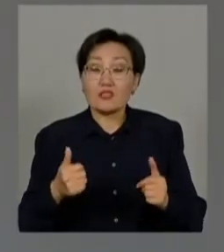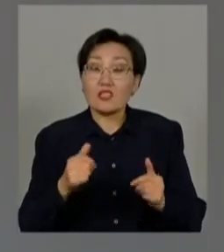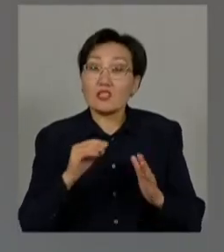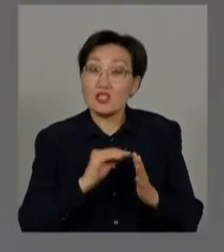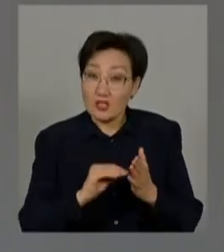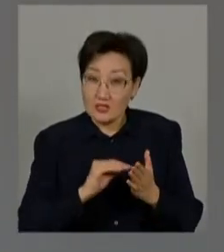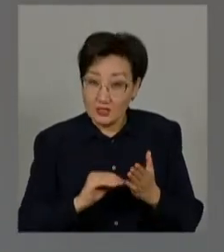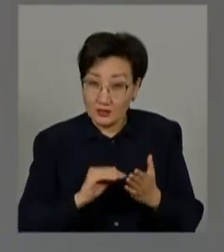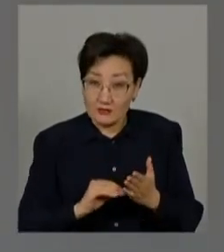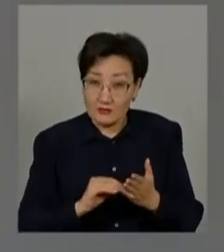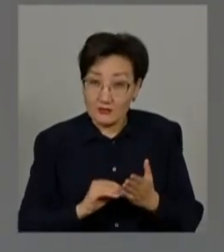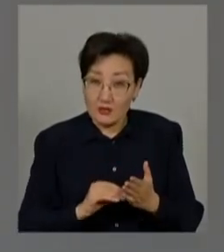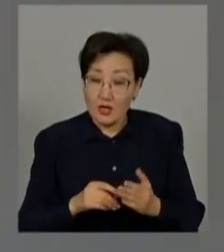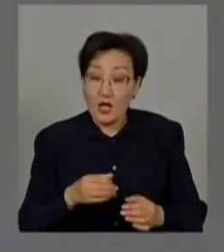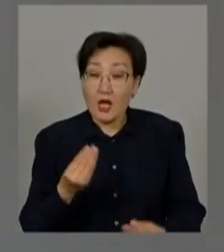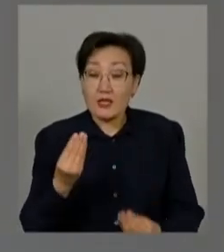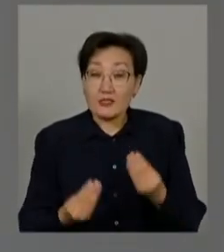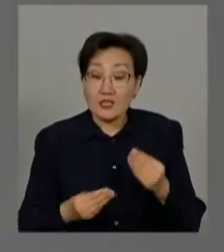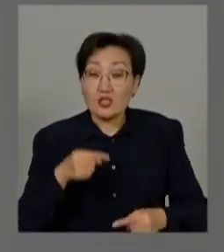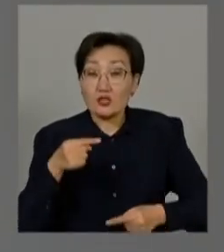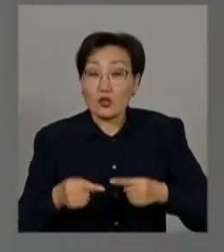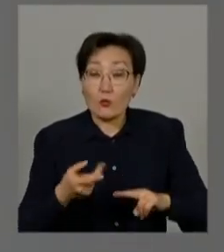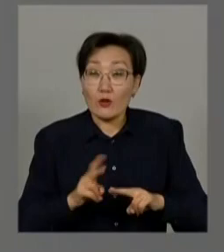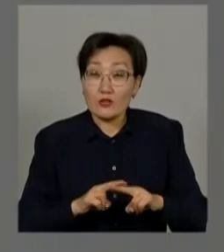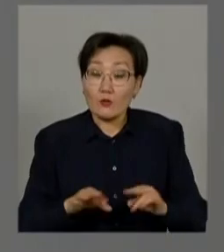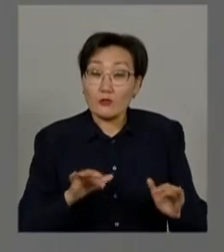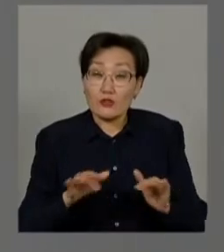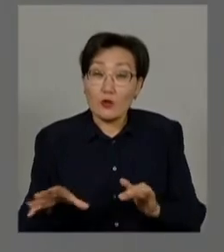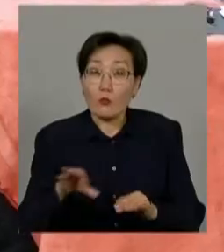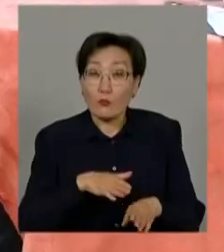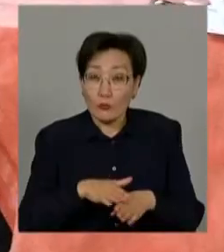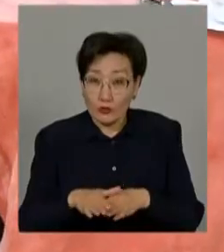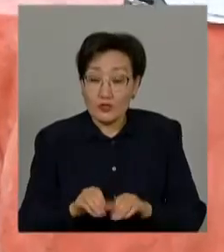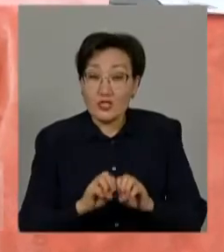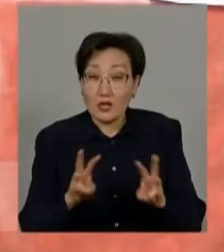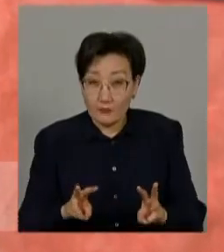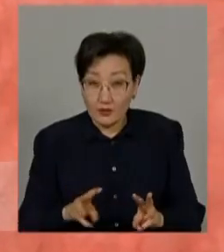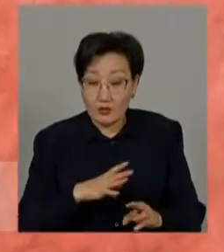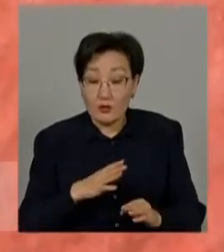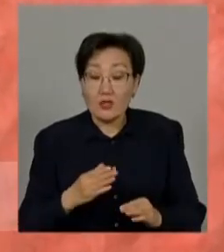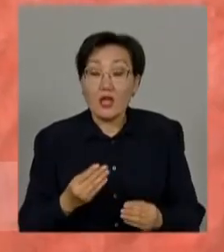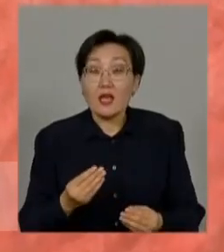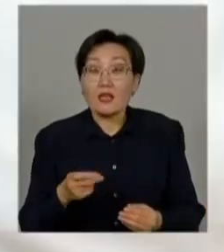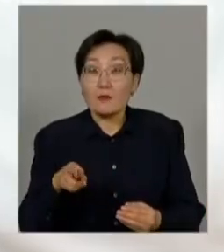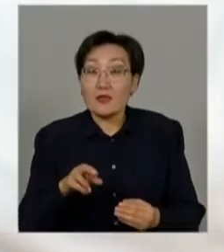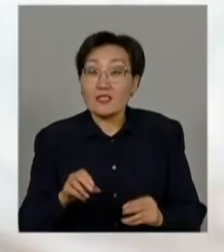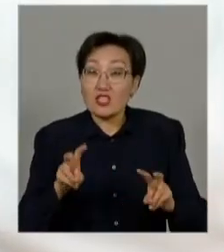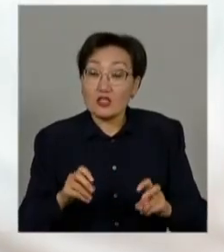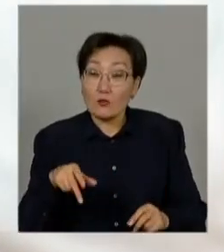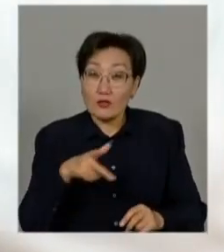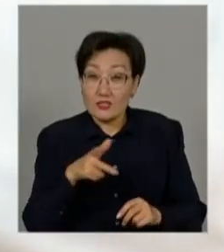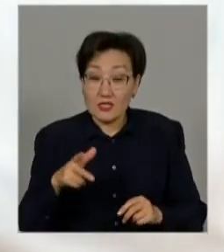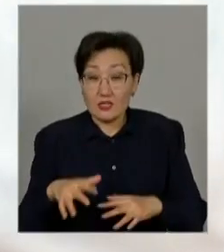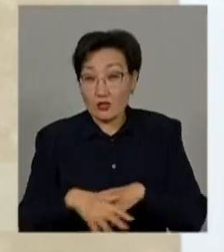жұмыс деген әзіл түрімен болсын, осы нәрселердің бәрін қозғап өткен. Телехикая комедия жанрында түсірілген, қоғамдағы